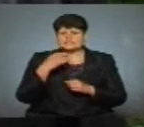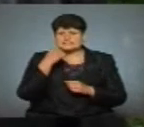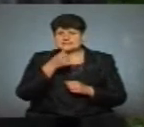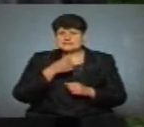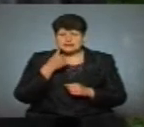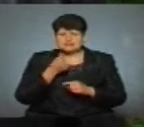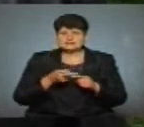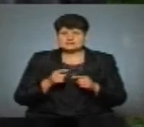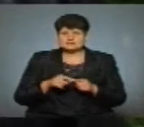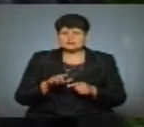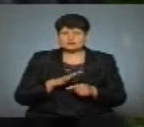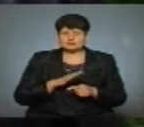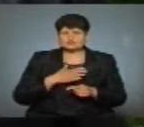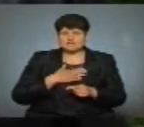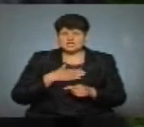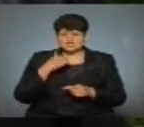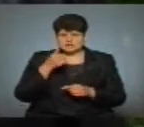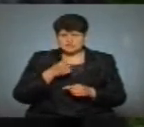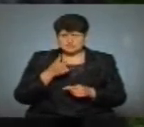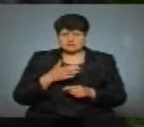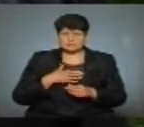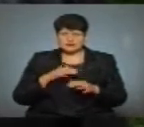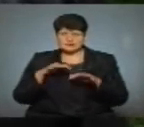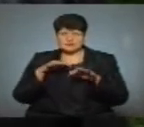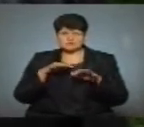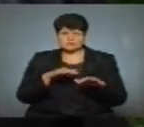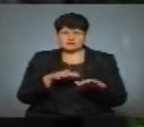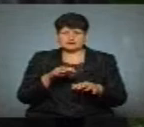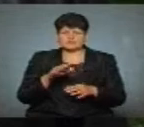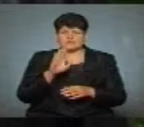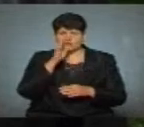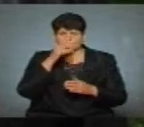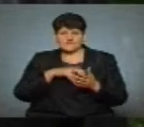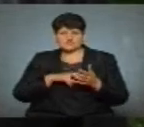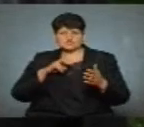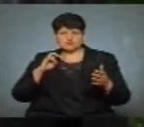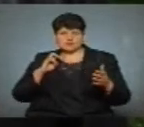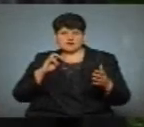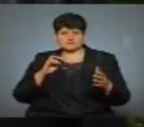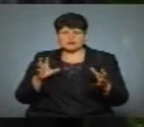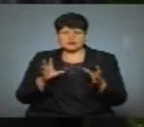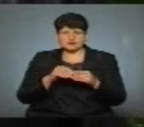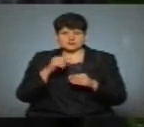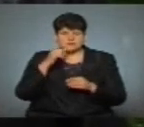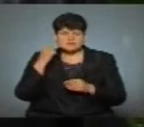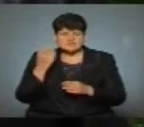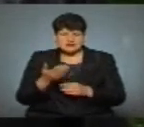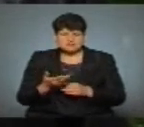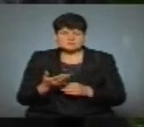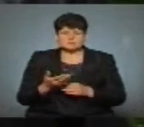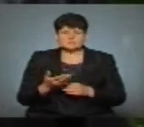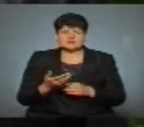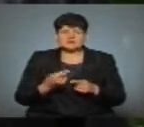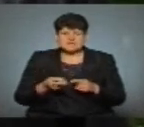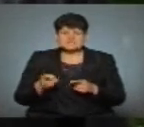це був наш рік. Ми наступали, Сіпор відступав разом з росіянами.